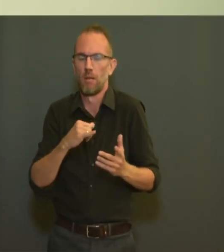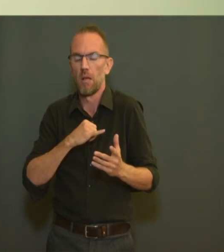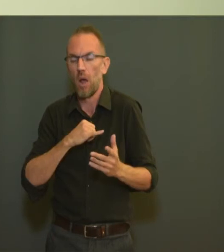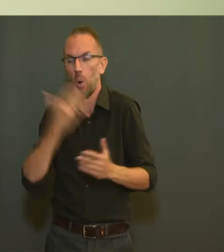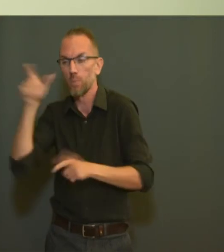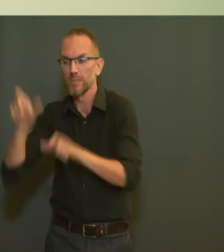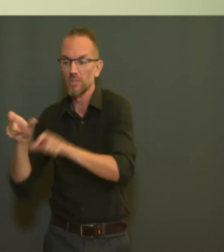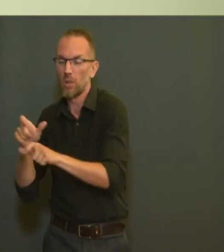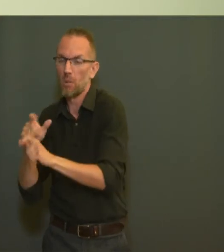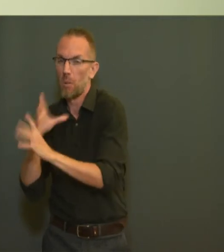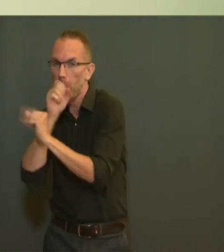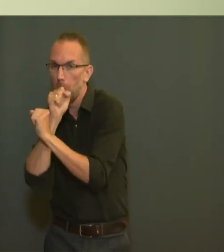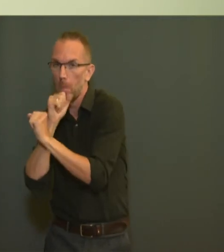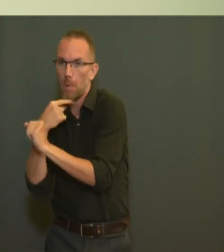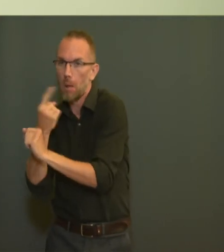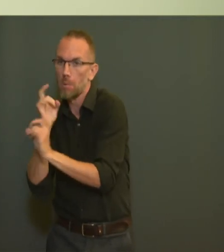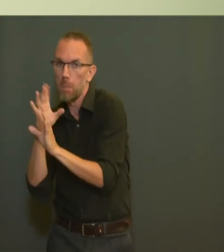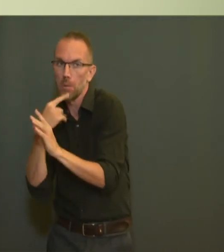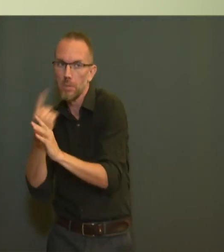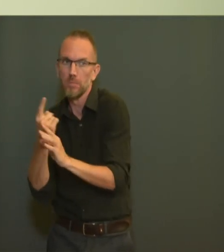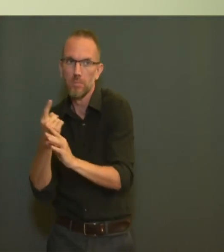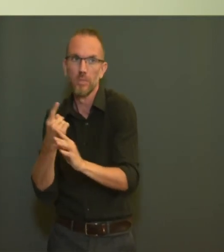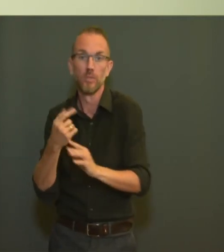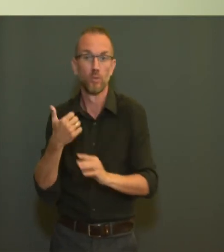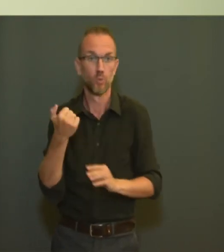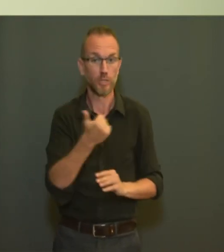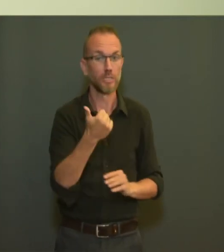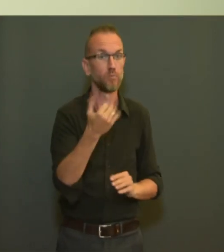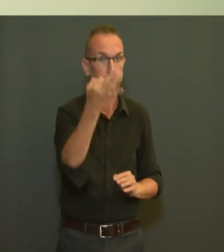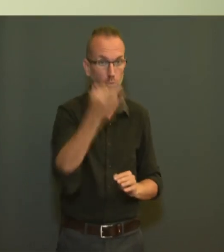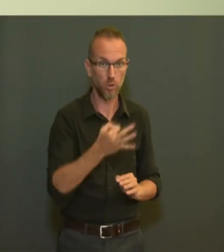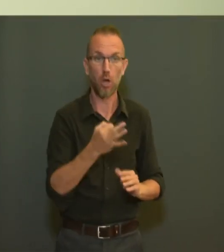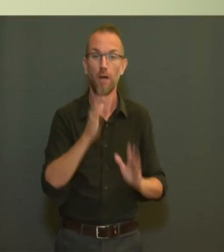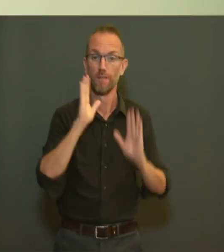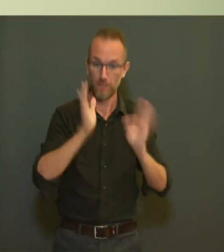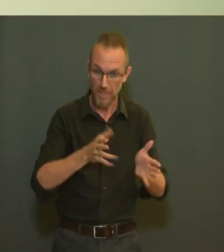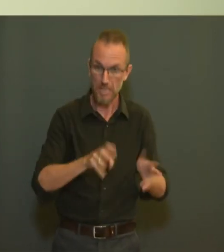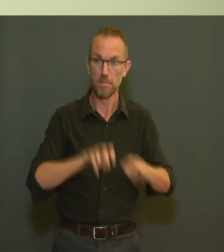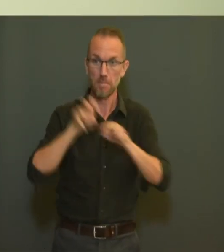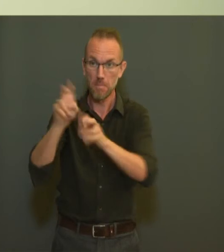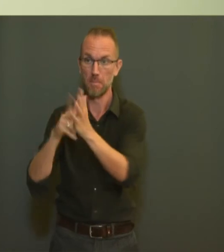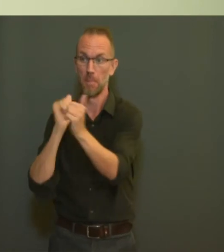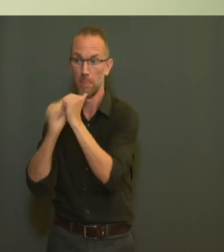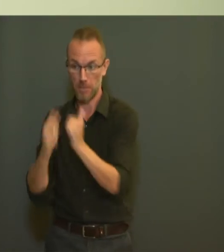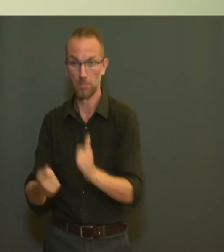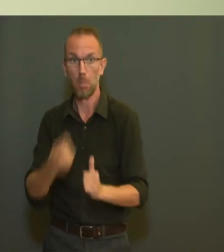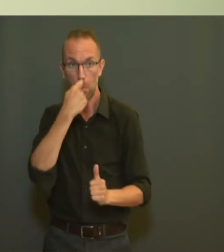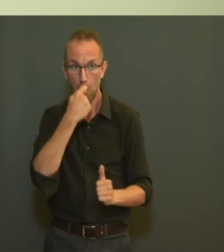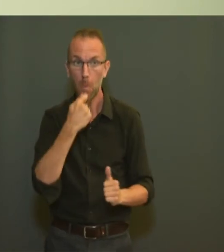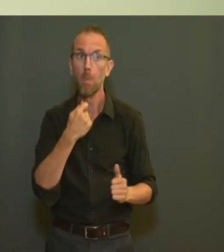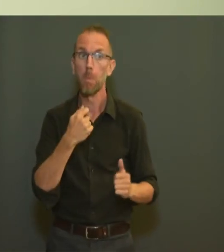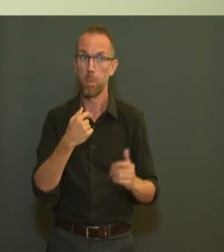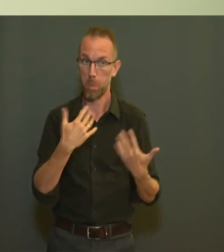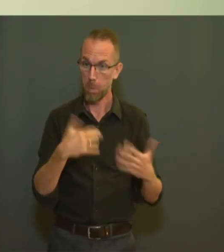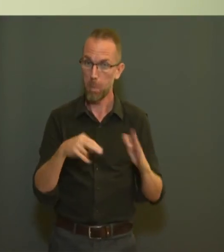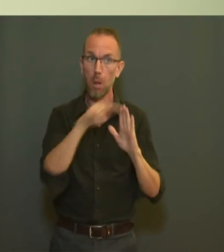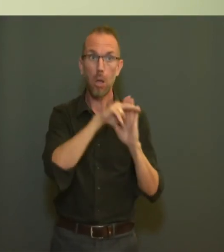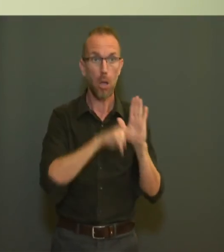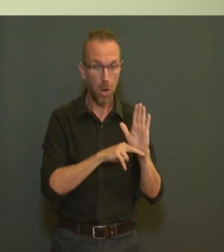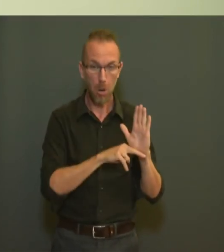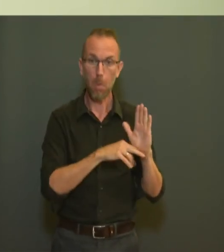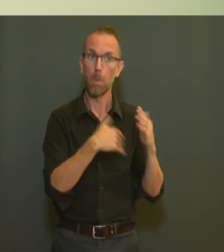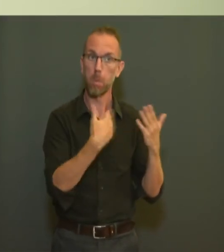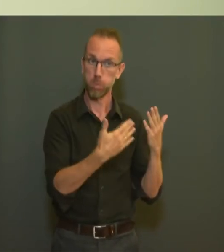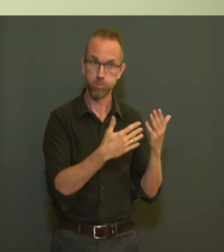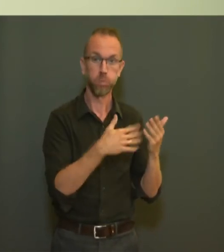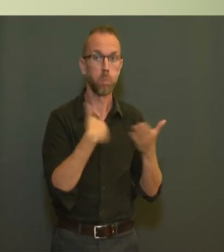fait un test. Et donc, ils ont, pour 2/3 d'entre eux, sont entrés dans la dynamique que l'on leur propose, de manière à savoir si,